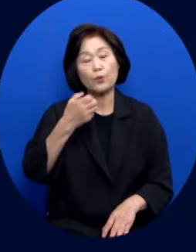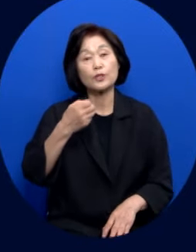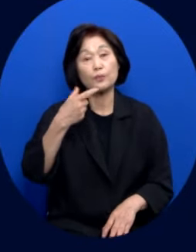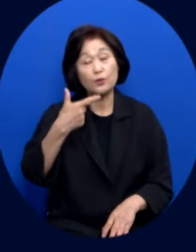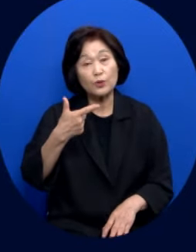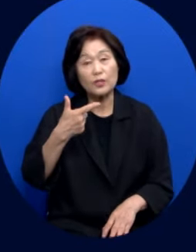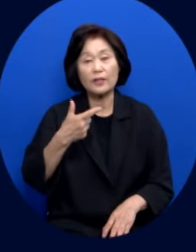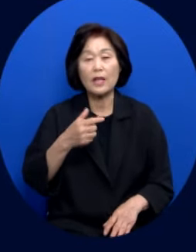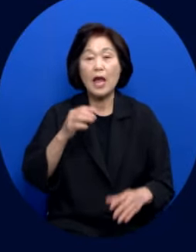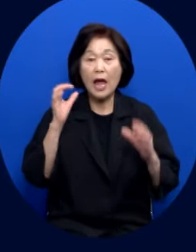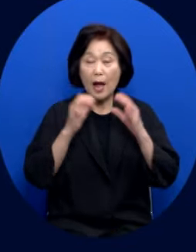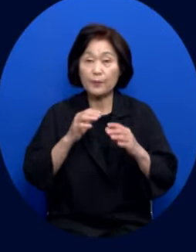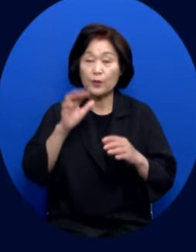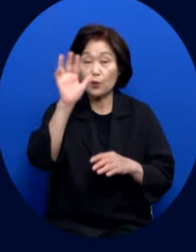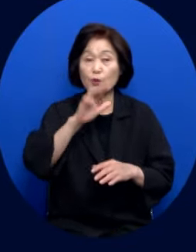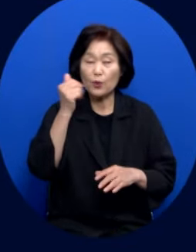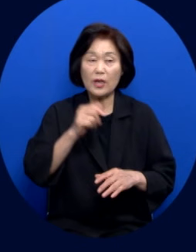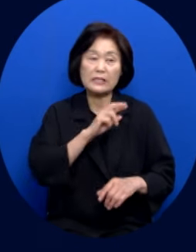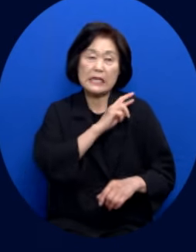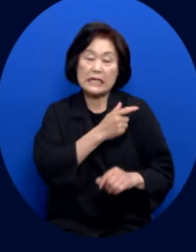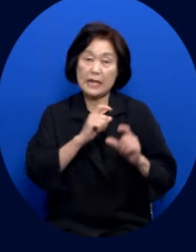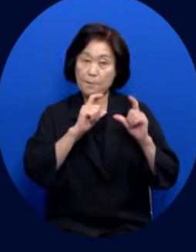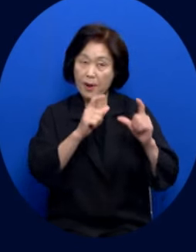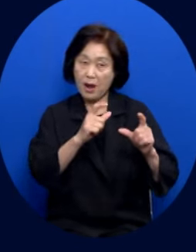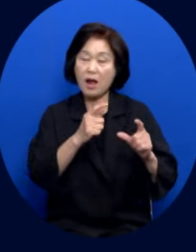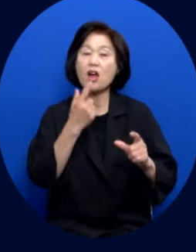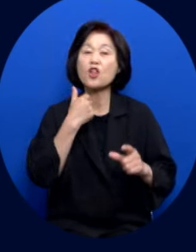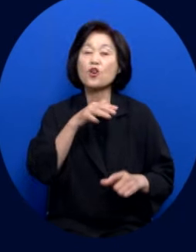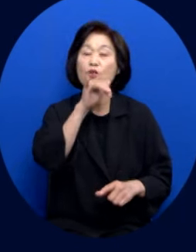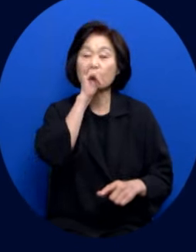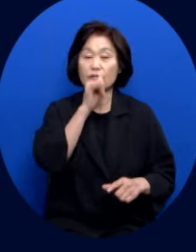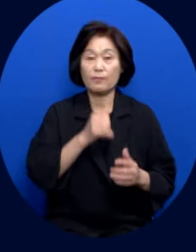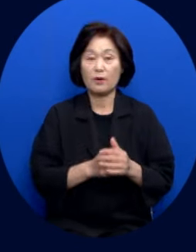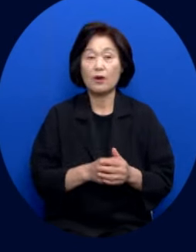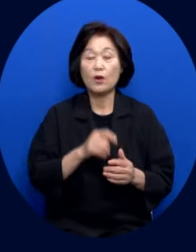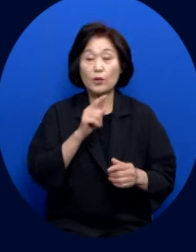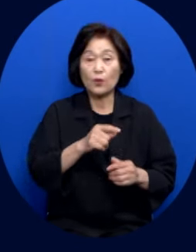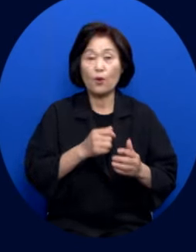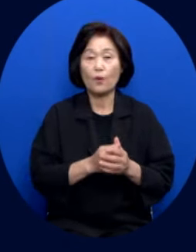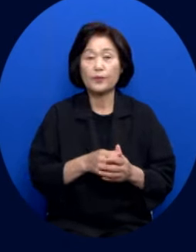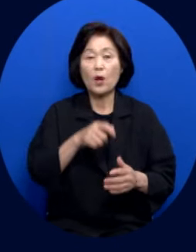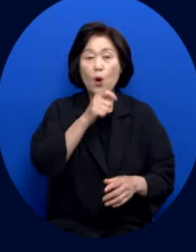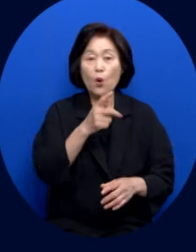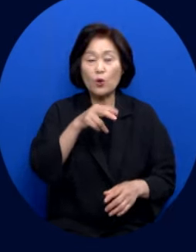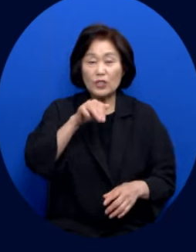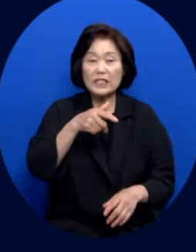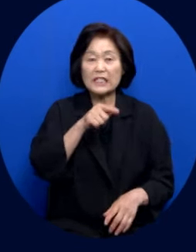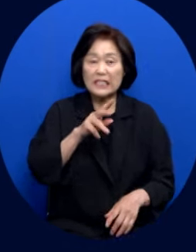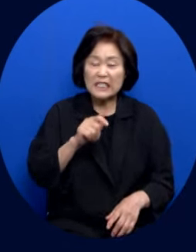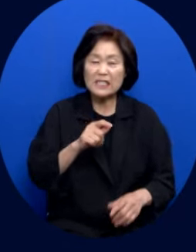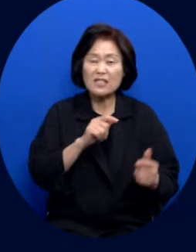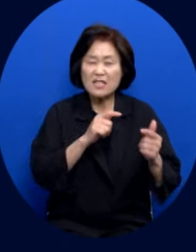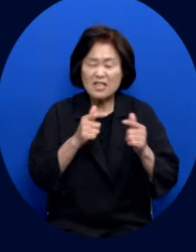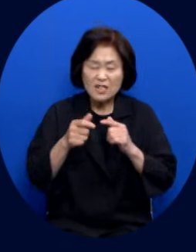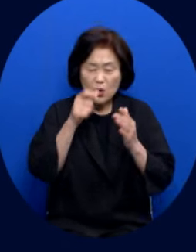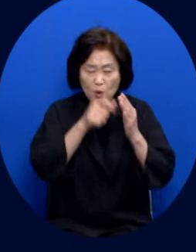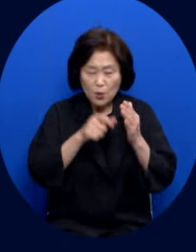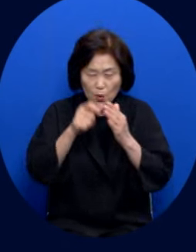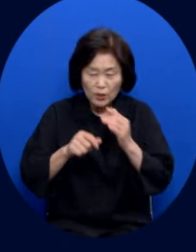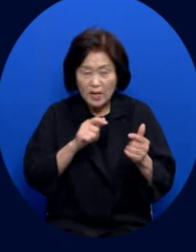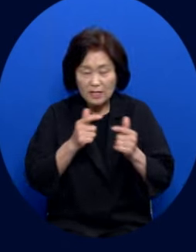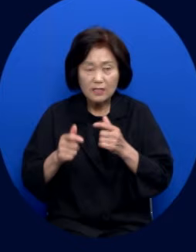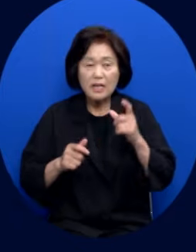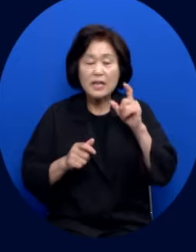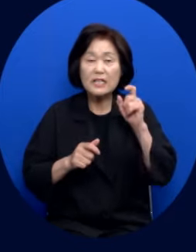예장 합동 총회에서 2단으로 규정된 바 있으며 예장 통합 총회와 고신총회 기독교 대한 감리회와 성결교회 등